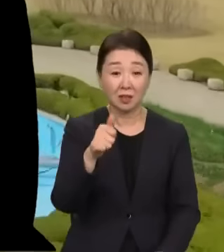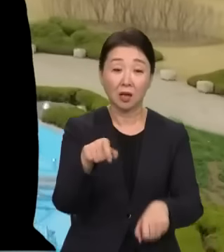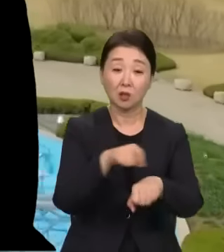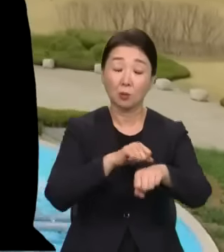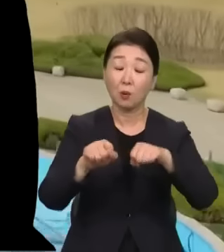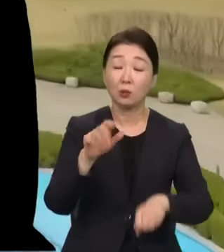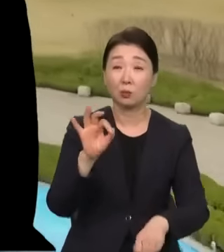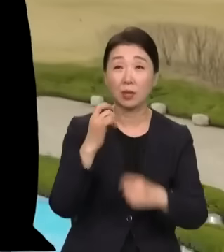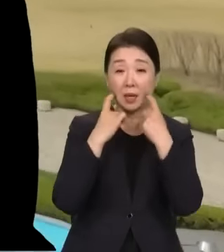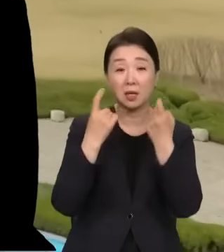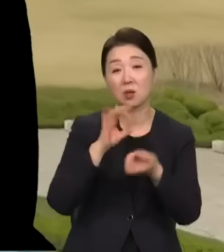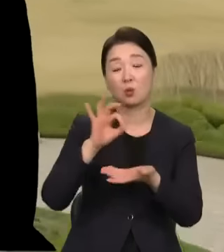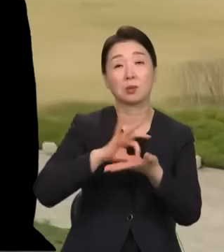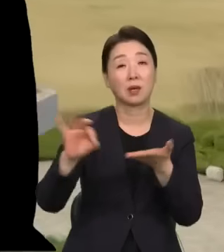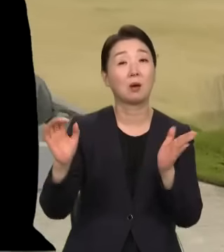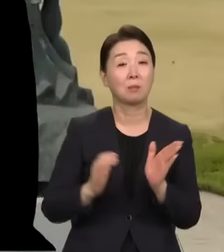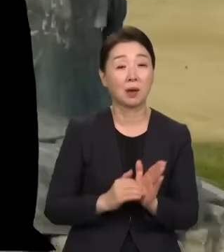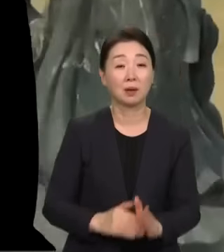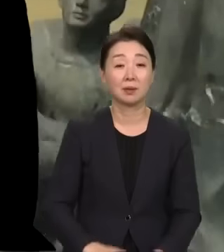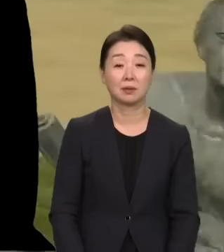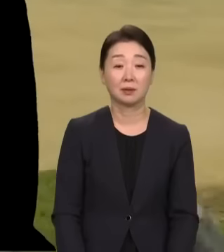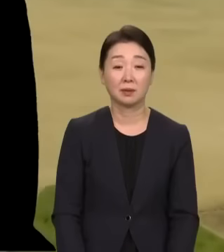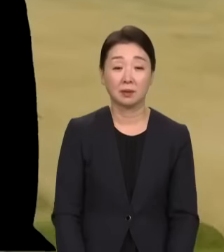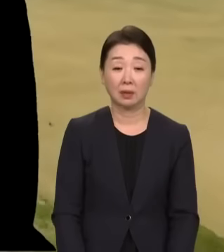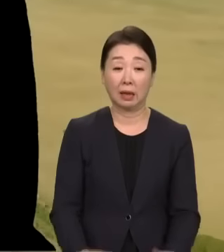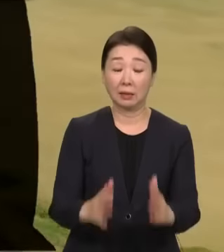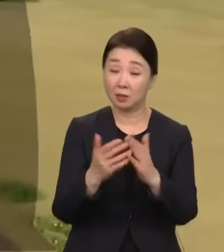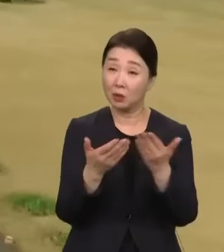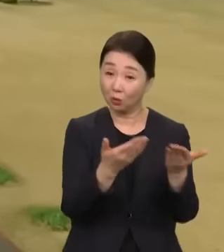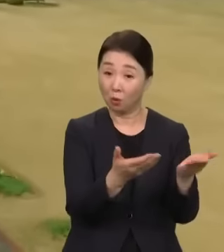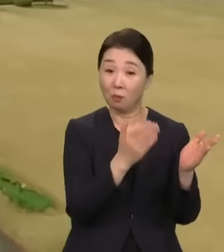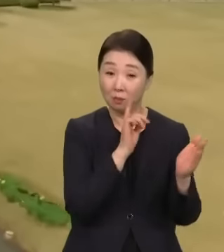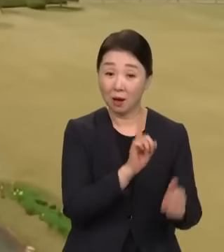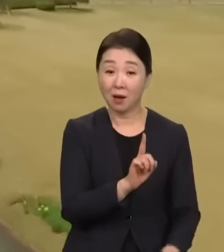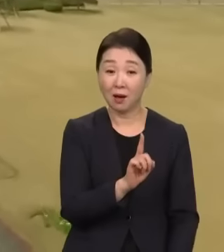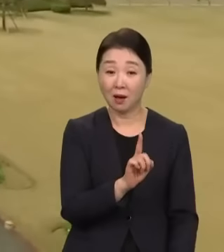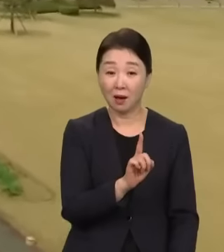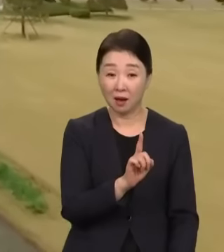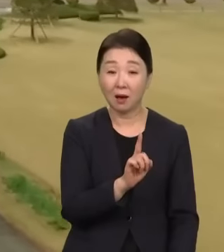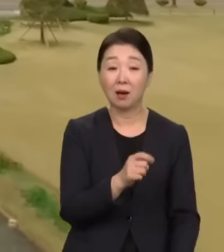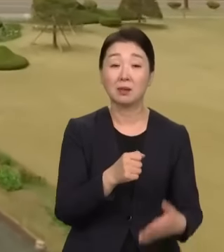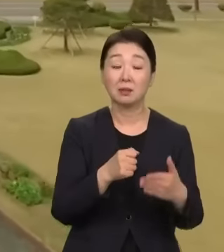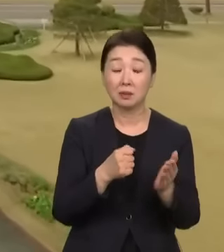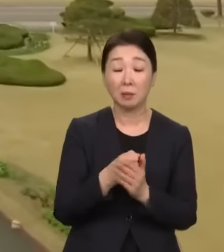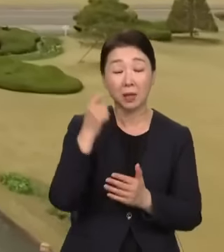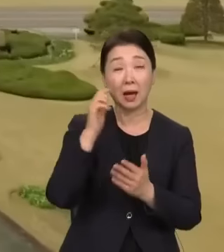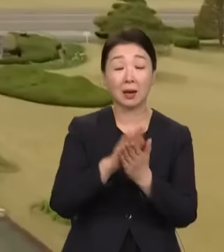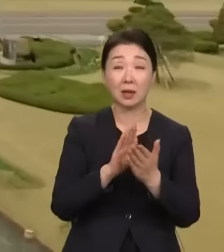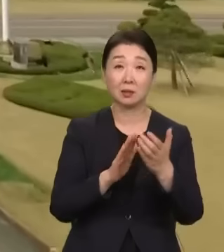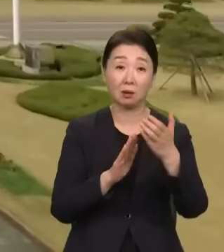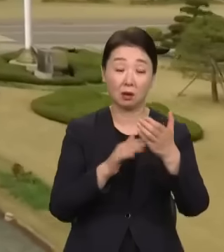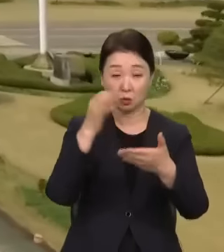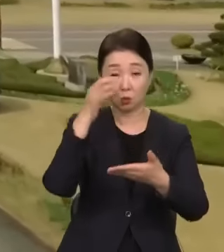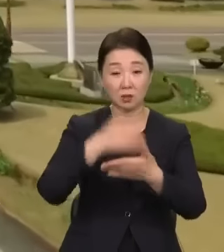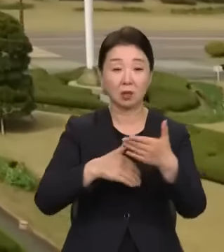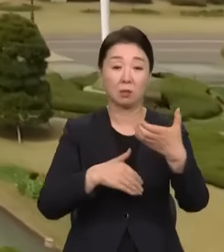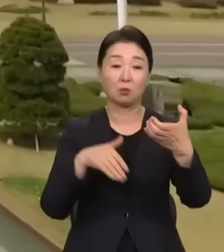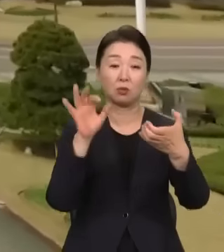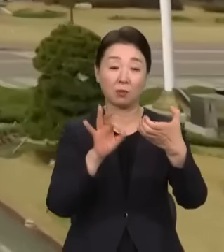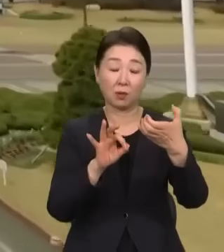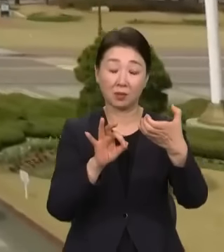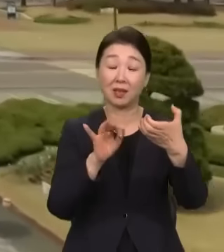특활비를 개인적으로 이용을 해서 집에 갖다 줬다? 네. 그래서 자체 삭감을 90% 이상